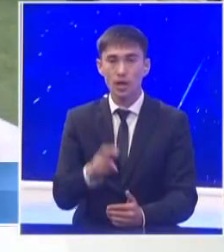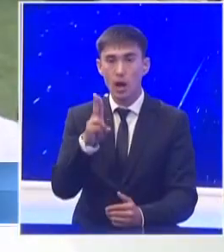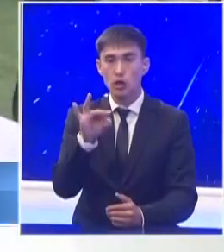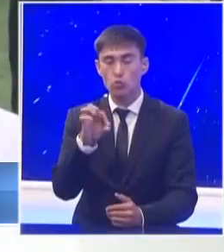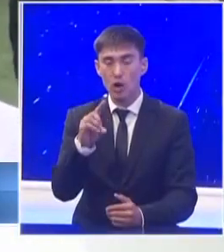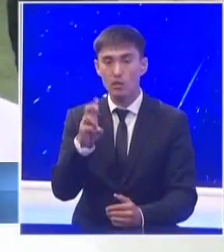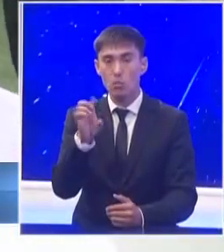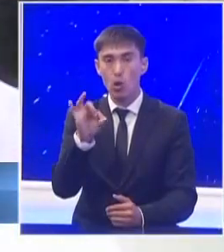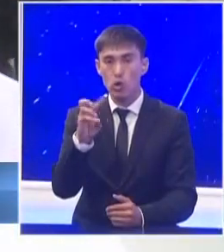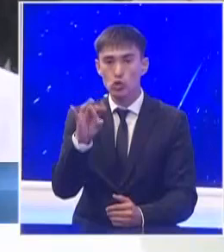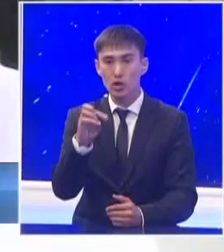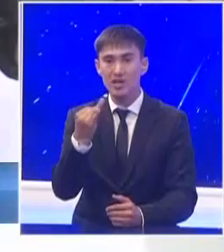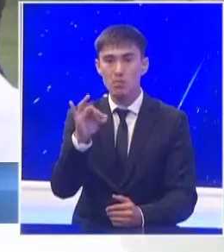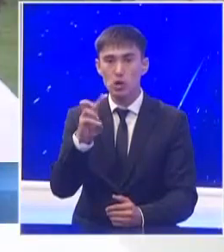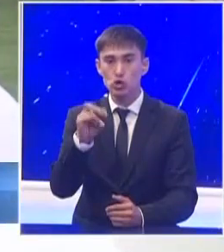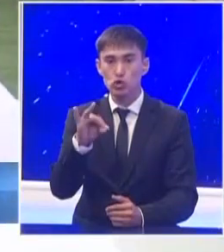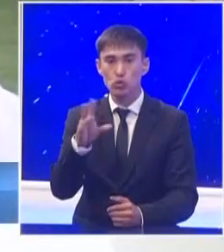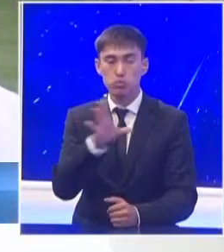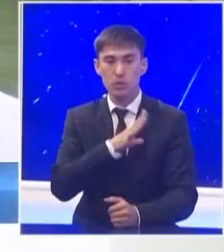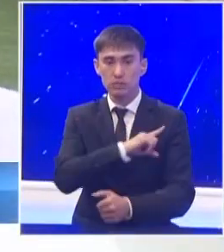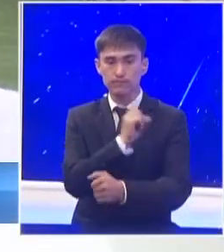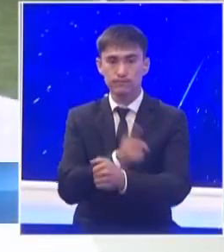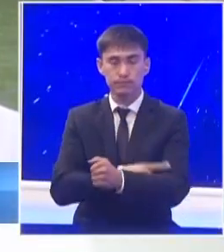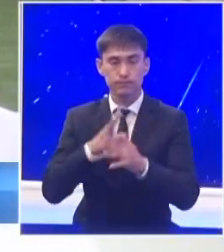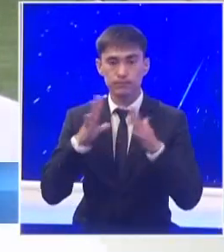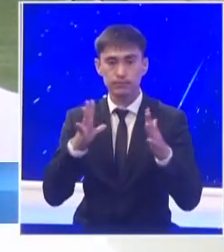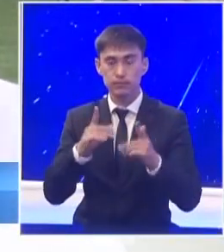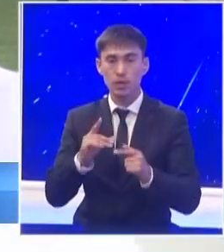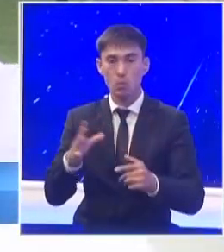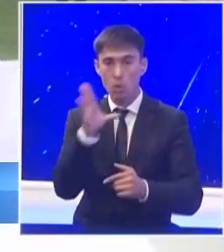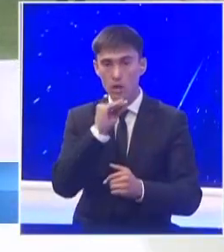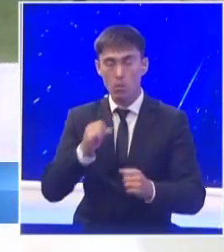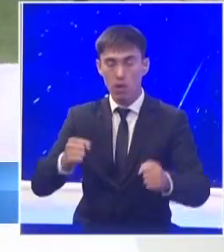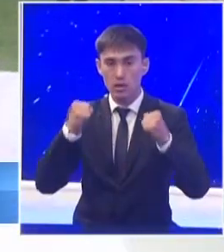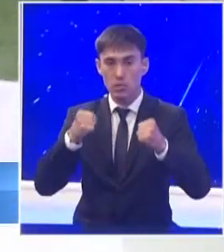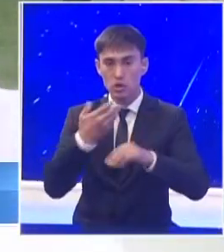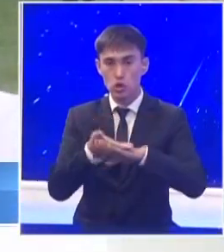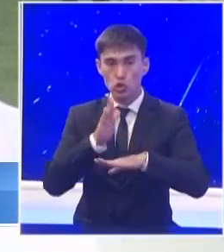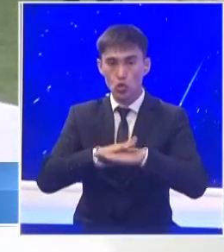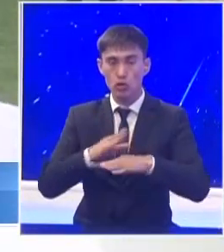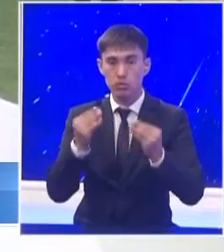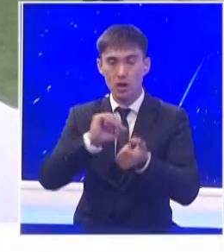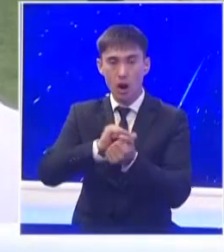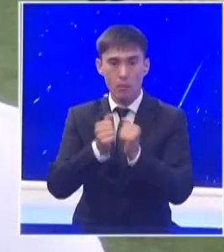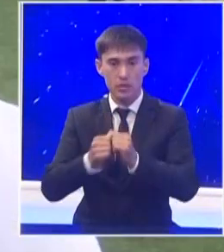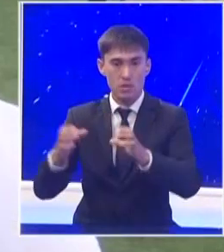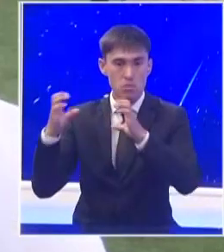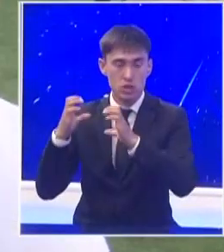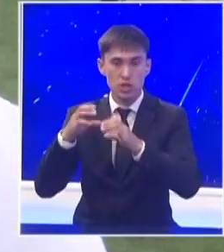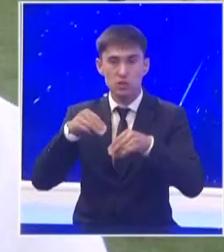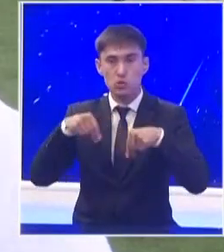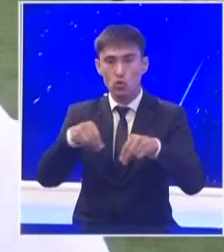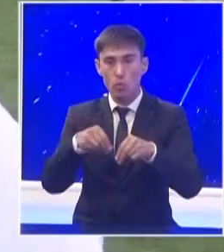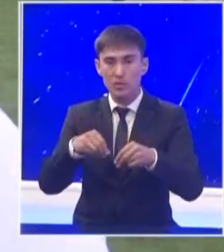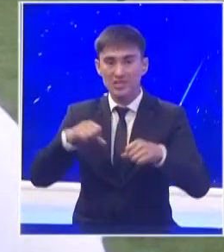Кажмукан, Балуан Шолак и Манджусуп обладали недюжей силой. Они могли поднимать над головой тяжелые предметы, камни или мешки с песком, а